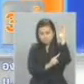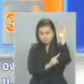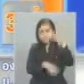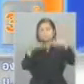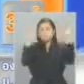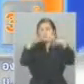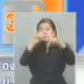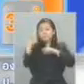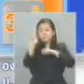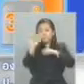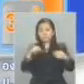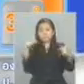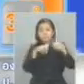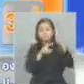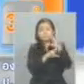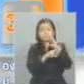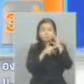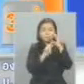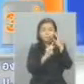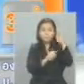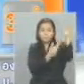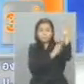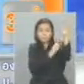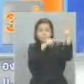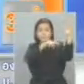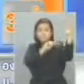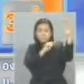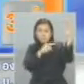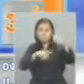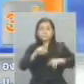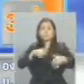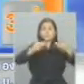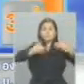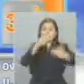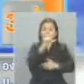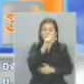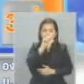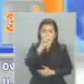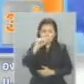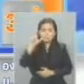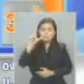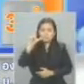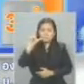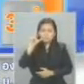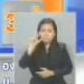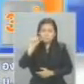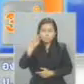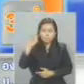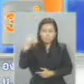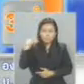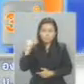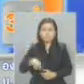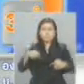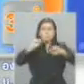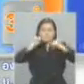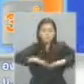กหนักที่บริเวณจังหวัดระนองพังงาและภูเก็ตอุณหภูมิระหว่าง 23-34 องศาเซลเซียสอ่าวไทยทะเลมีคลื่นสูง